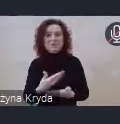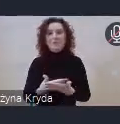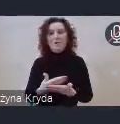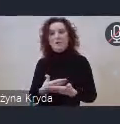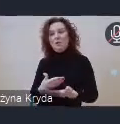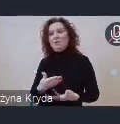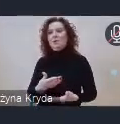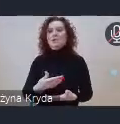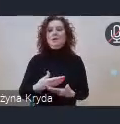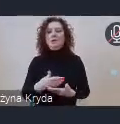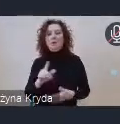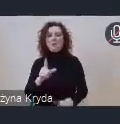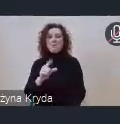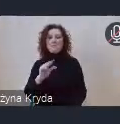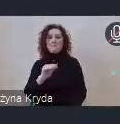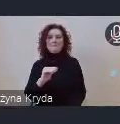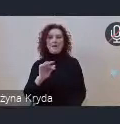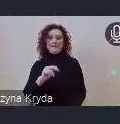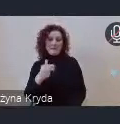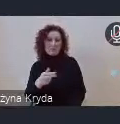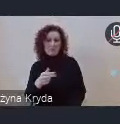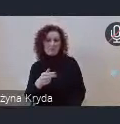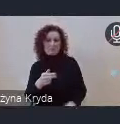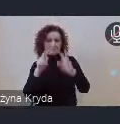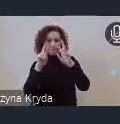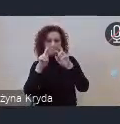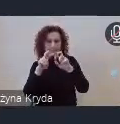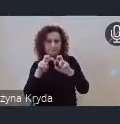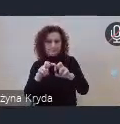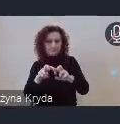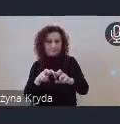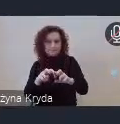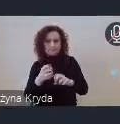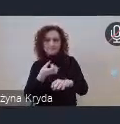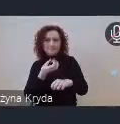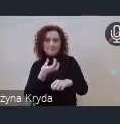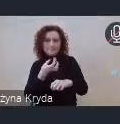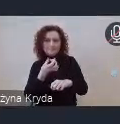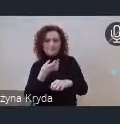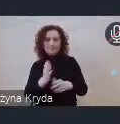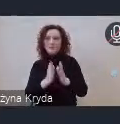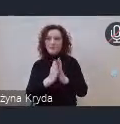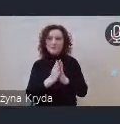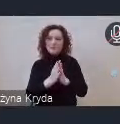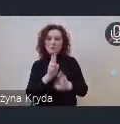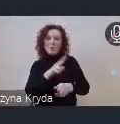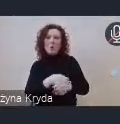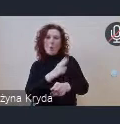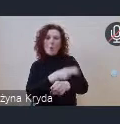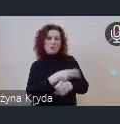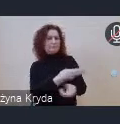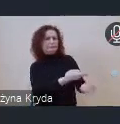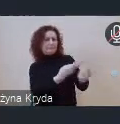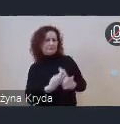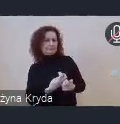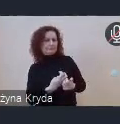postępowania skargowego No i teraz PFRON rozpoczyna swoje postępowanie skargowe i prosi urzędu wyjaśnień urząd mu wyjaśnia